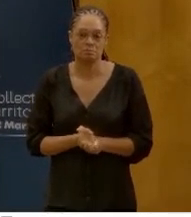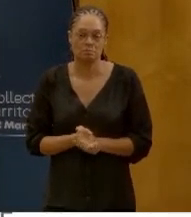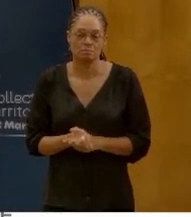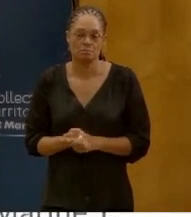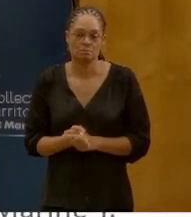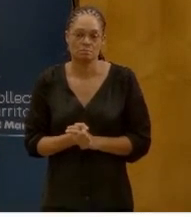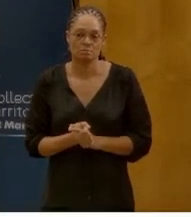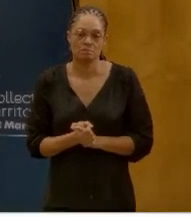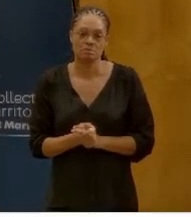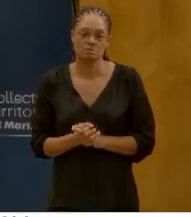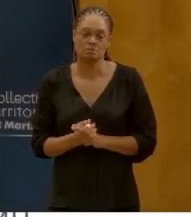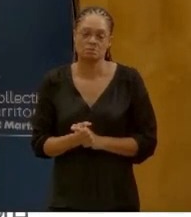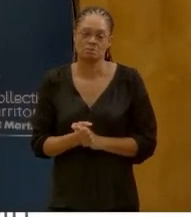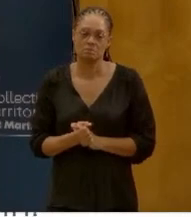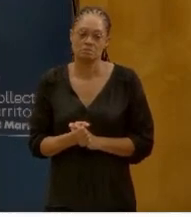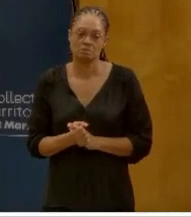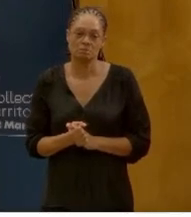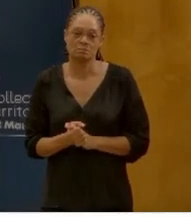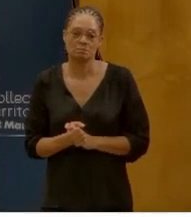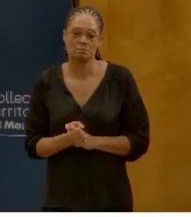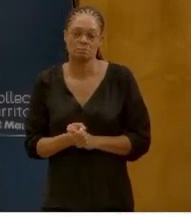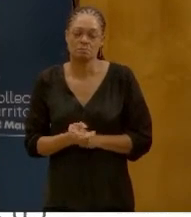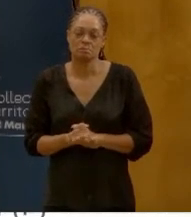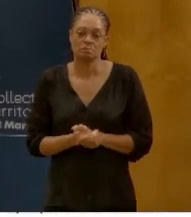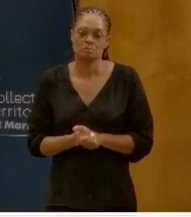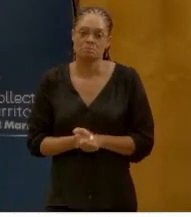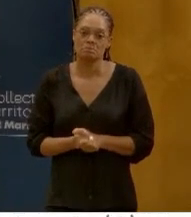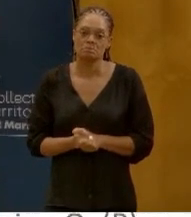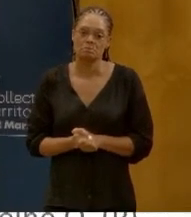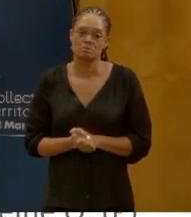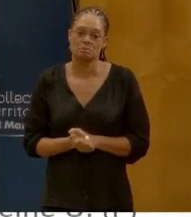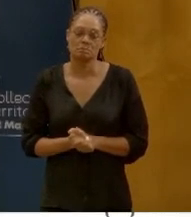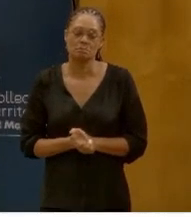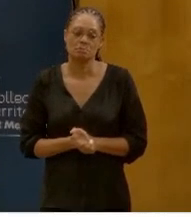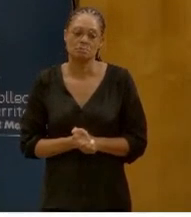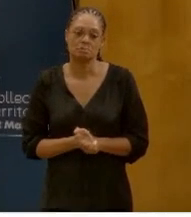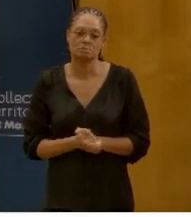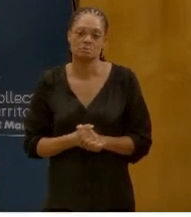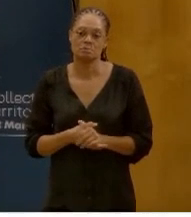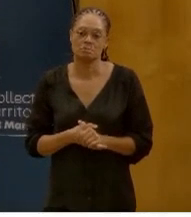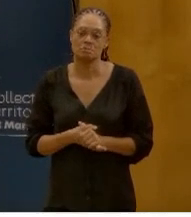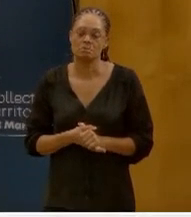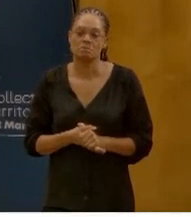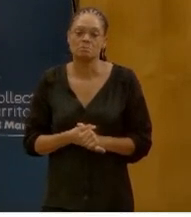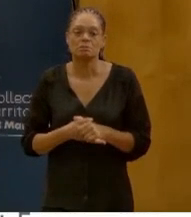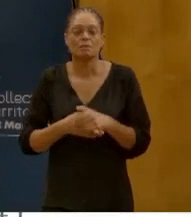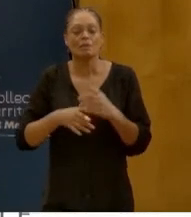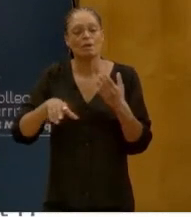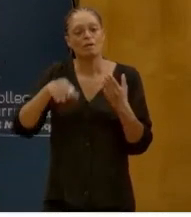On vote quoi là? D'accord. Merci. L'amendement. Merci.